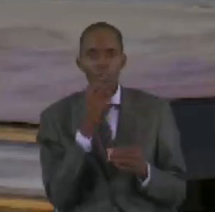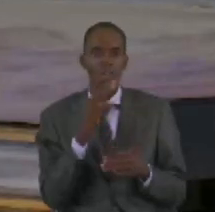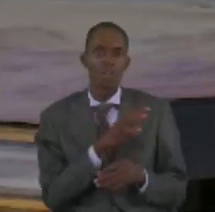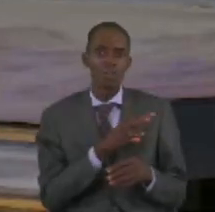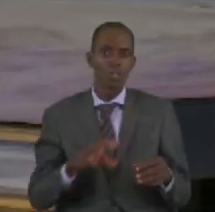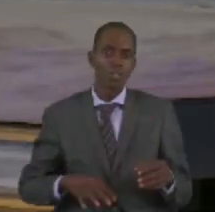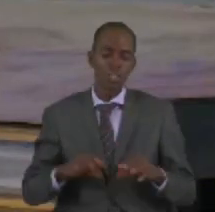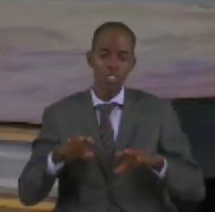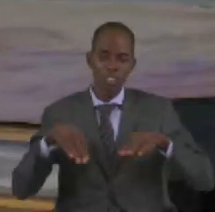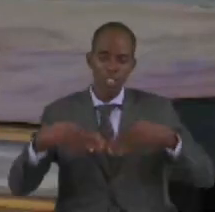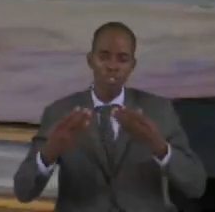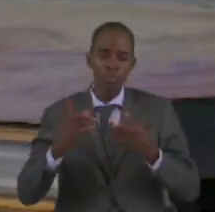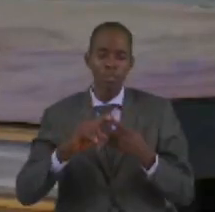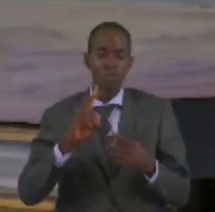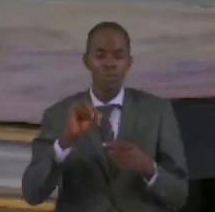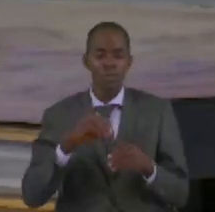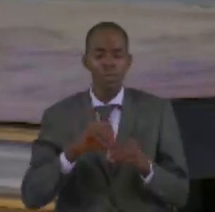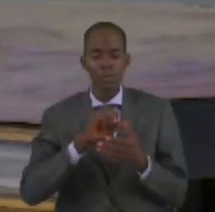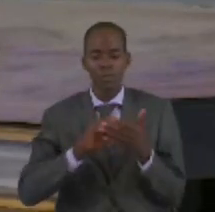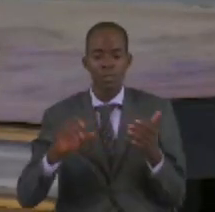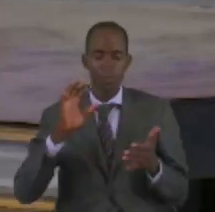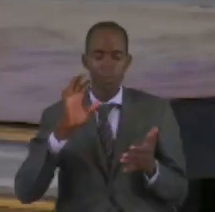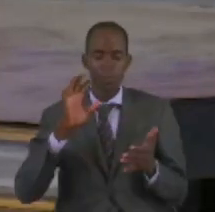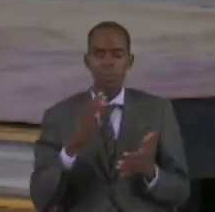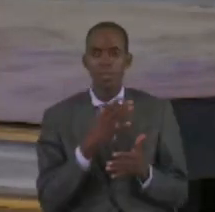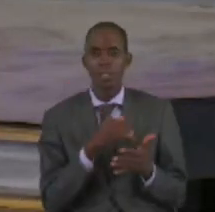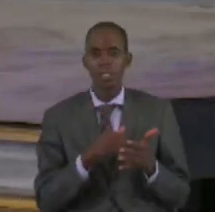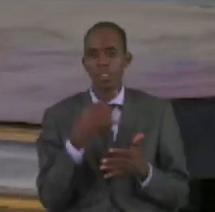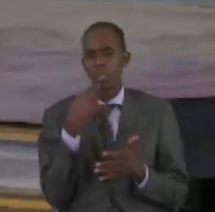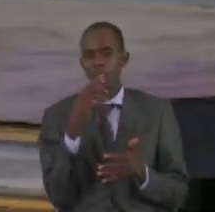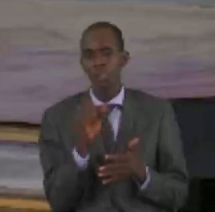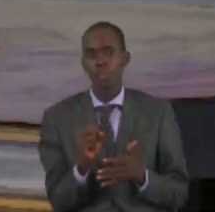Christ. Cela lui a été révélé, donné. Verset 5.